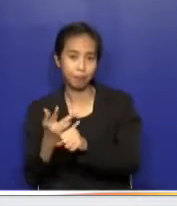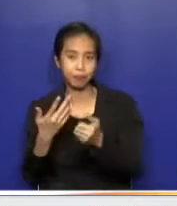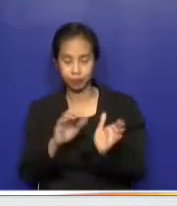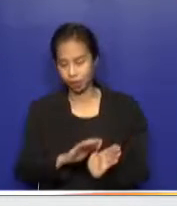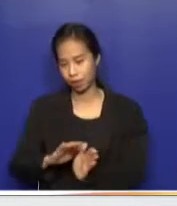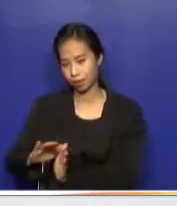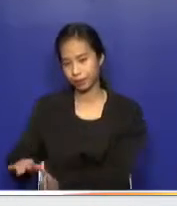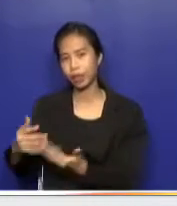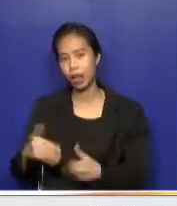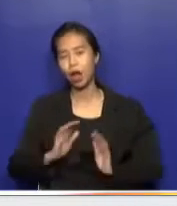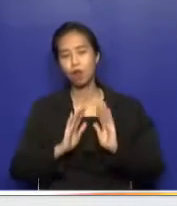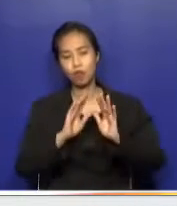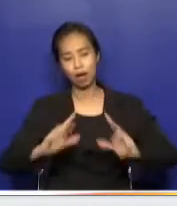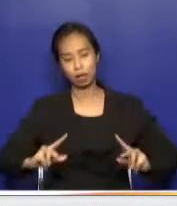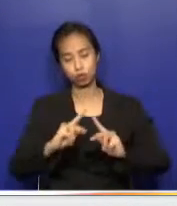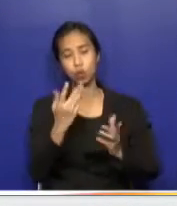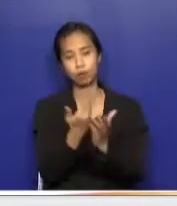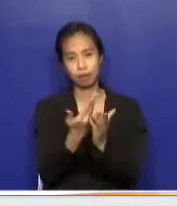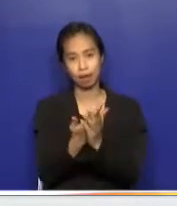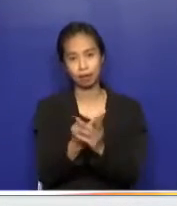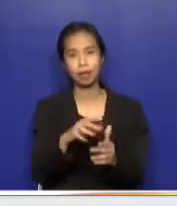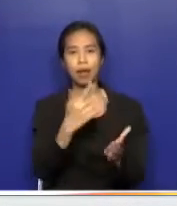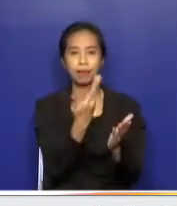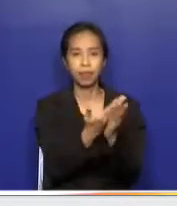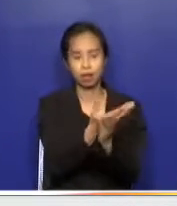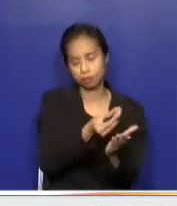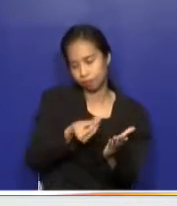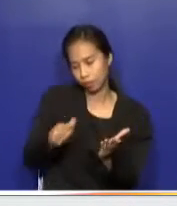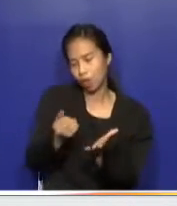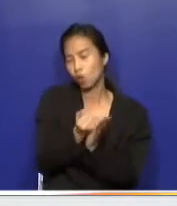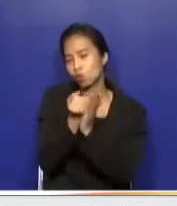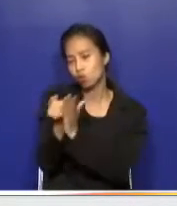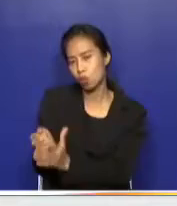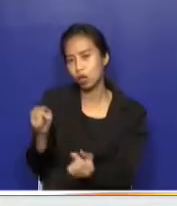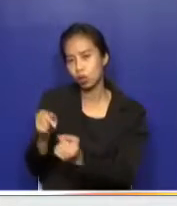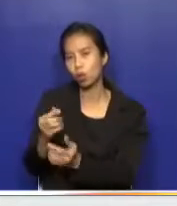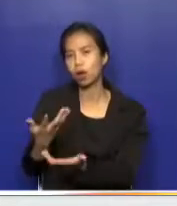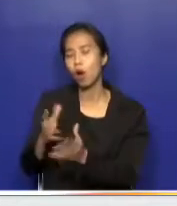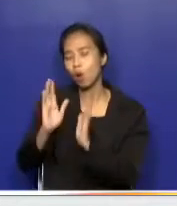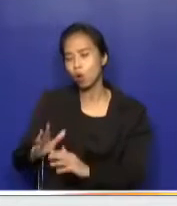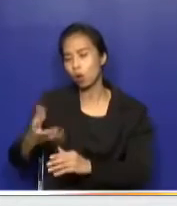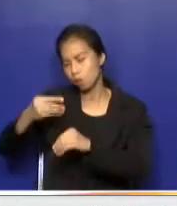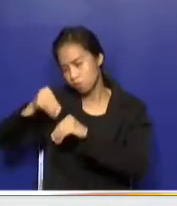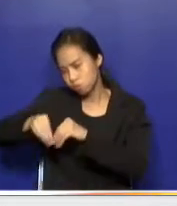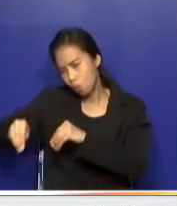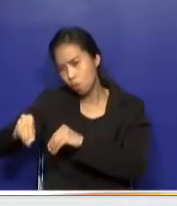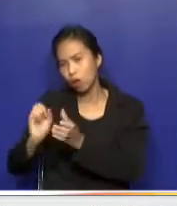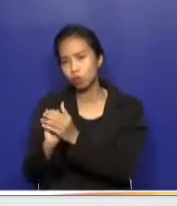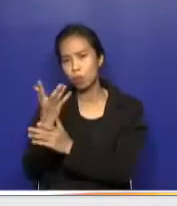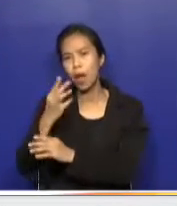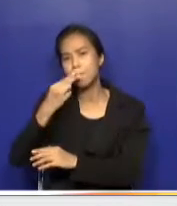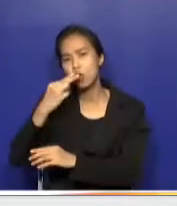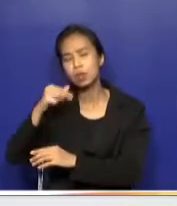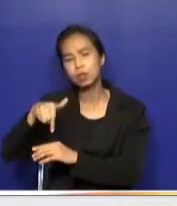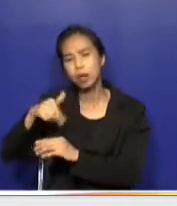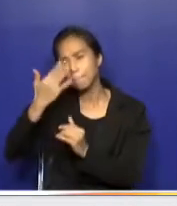ปี62ให้กับพี่น้องชาวไร่ยาสูบนะครับเพราะว่าปัญหาเนี่ยครับคาราคาซังมาเนื่องจากราคาของ